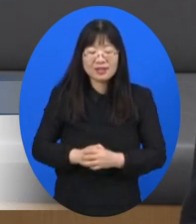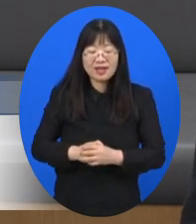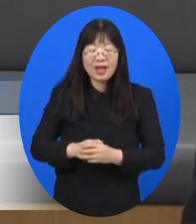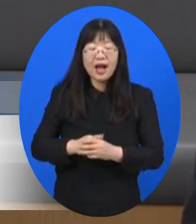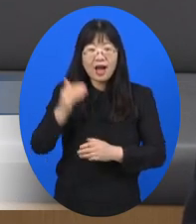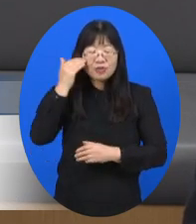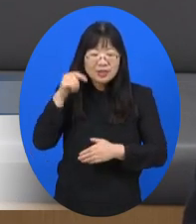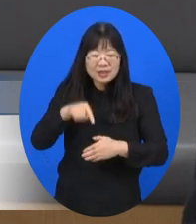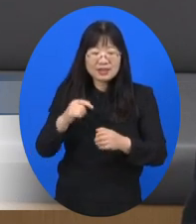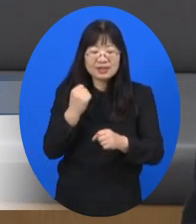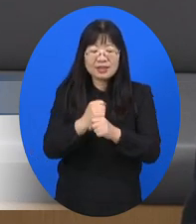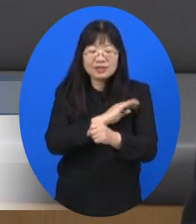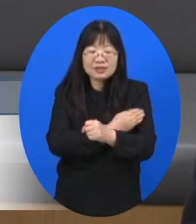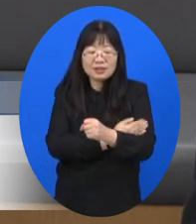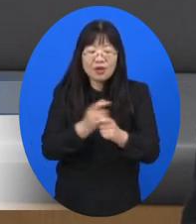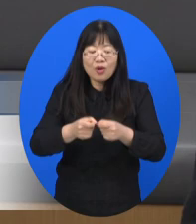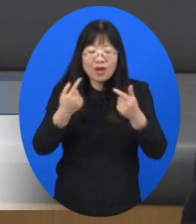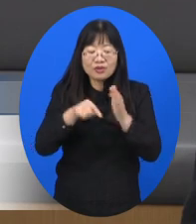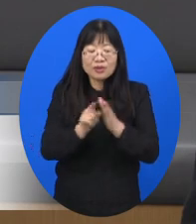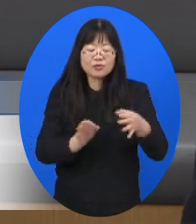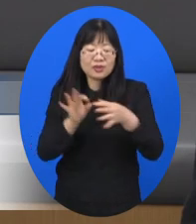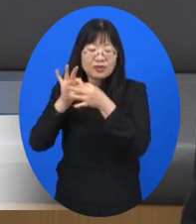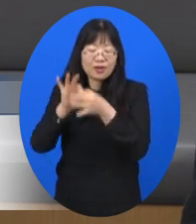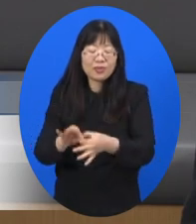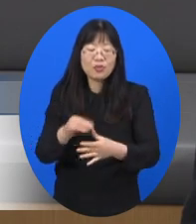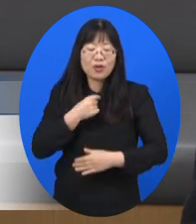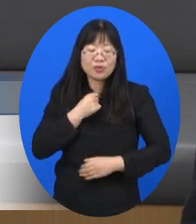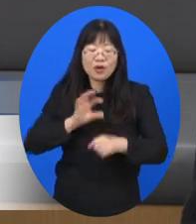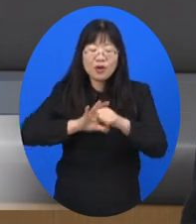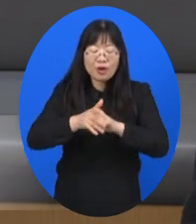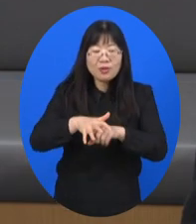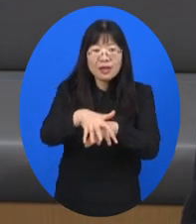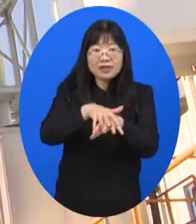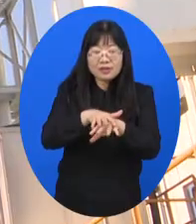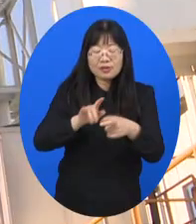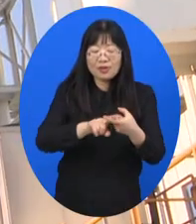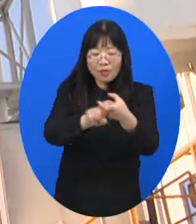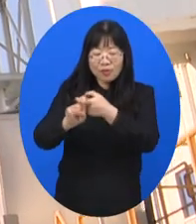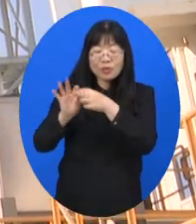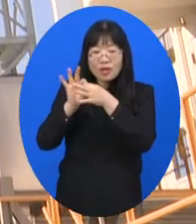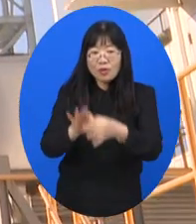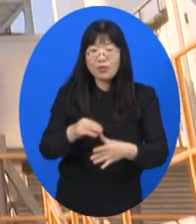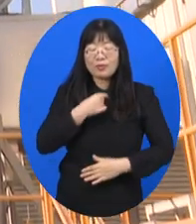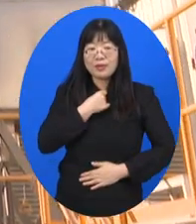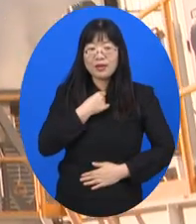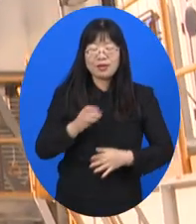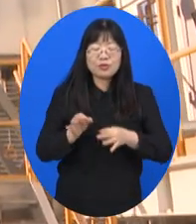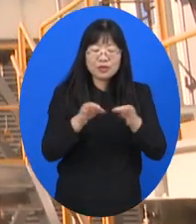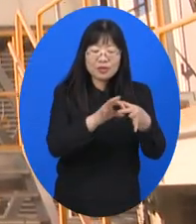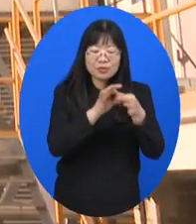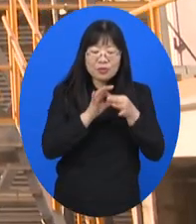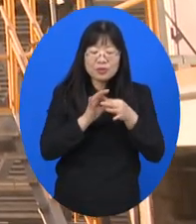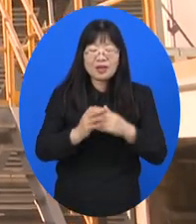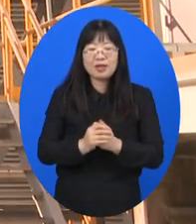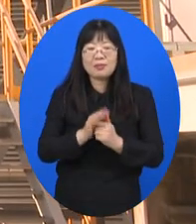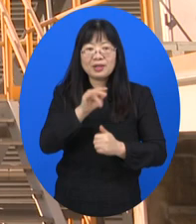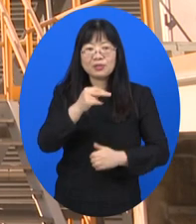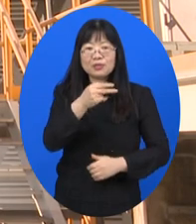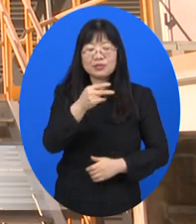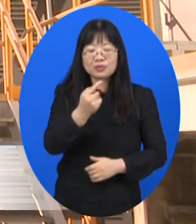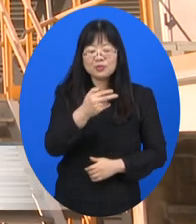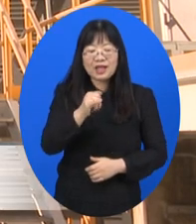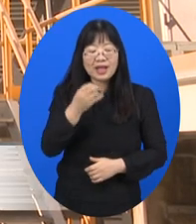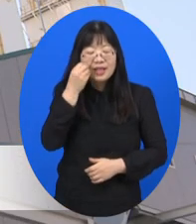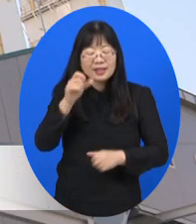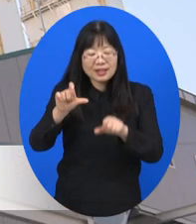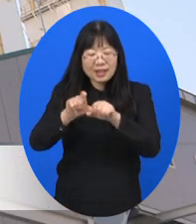investments in Gyeonggi-do as the opportunities provide themselves and look forward to your support. 이번 투자를 통해 반도체 희귀가스 국내 공급망